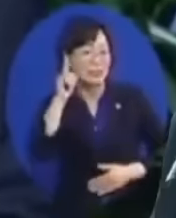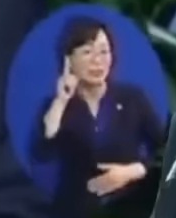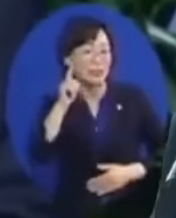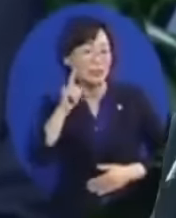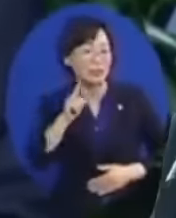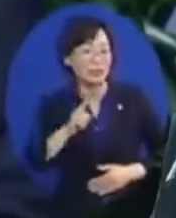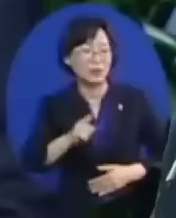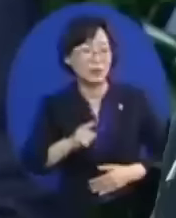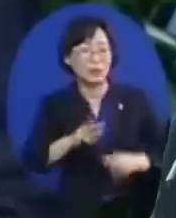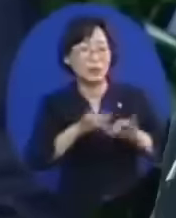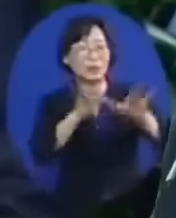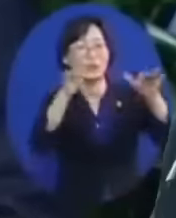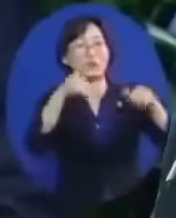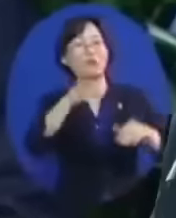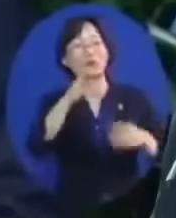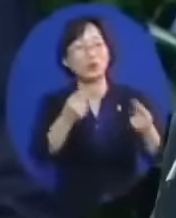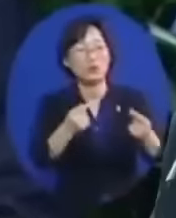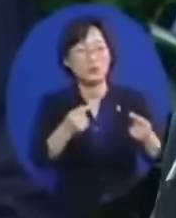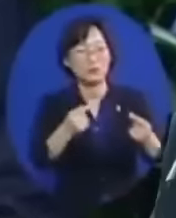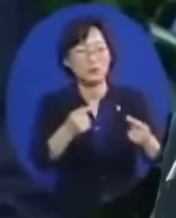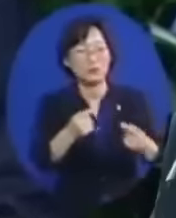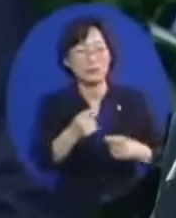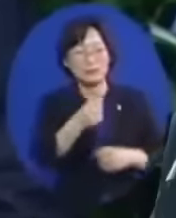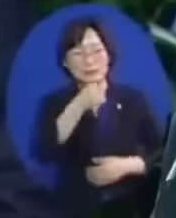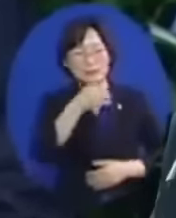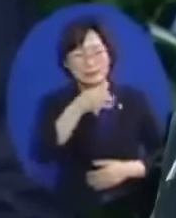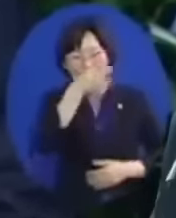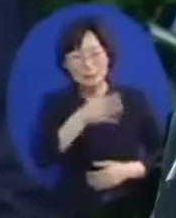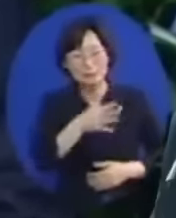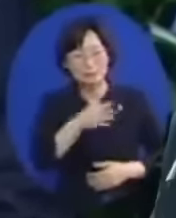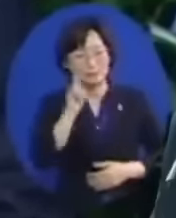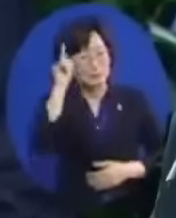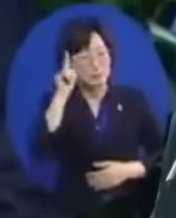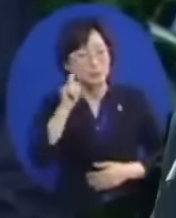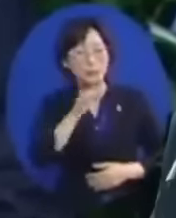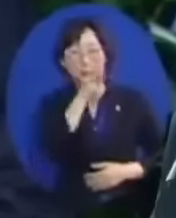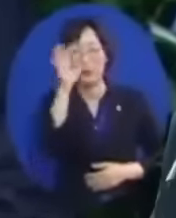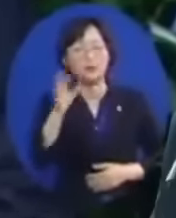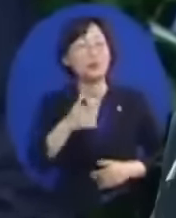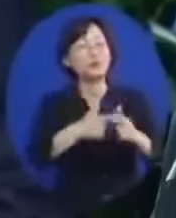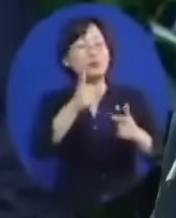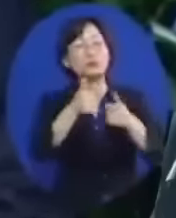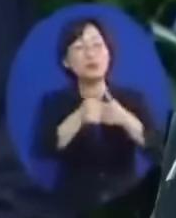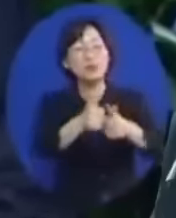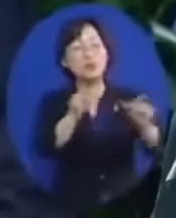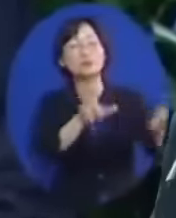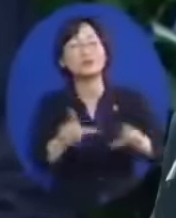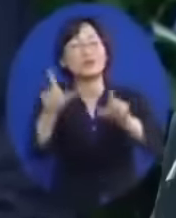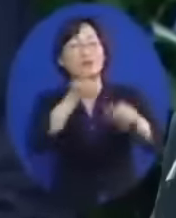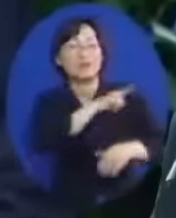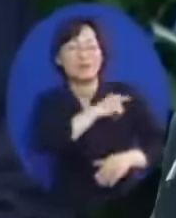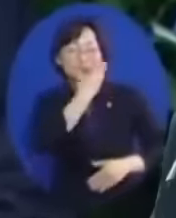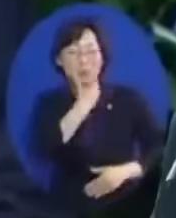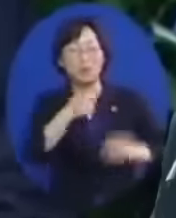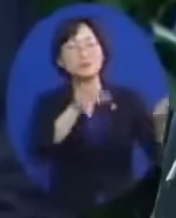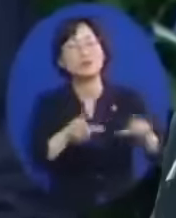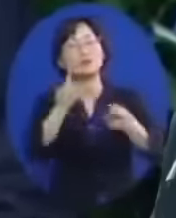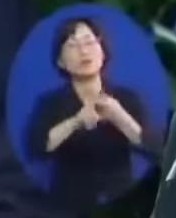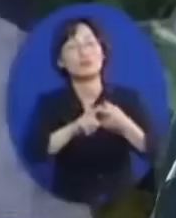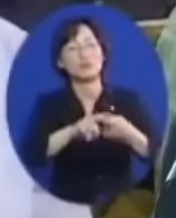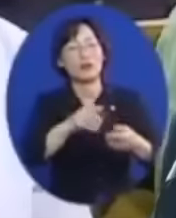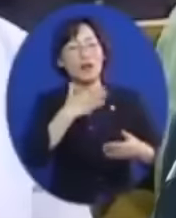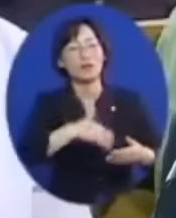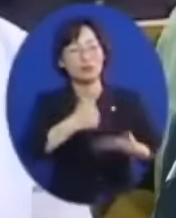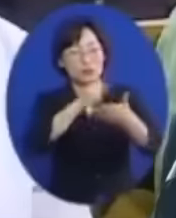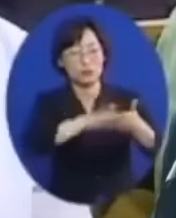틀어버린 것입니다. 알력을 없애버린 것입니다. 예수님을 따라가는 삶이 가장 행복한 삶을 산다는 것을 알게 되시기를 주의